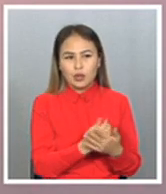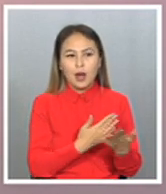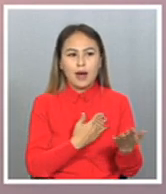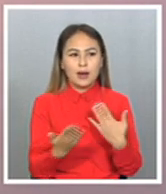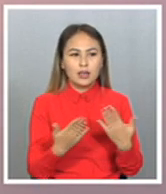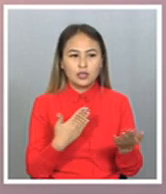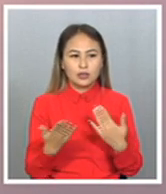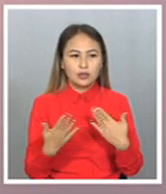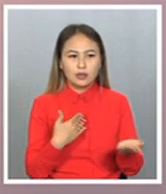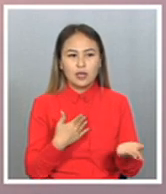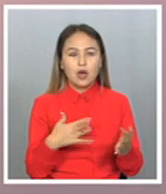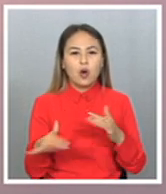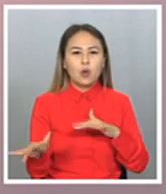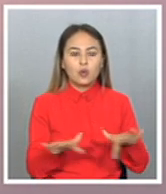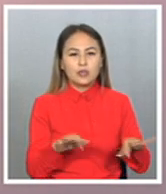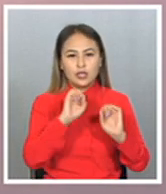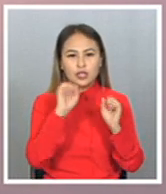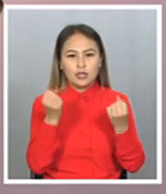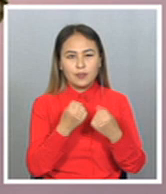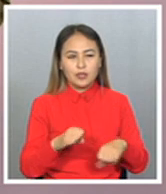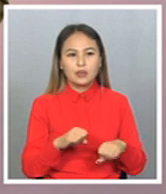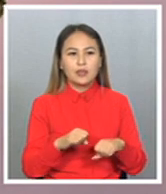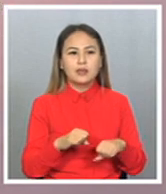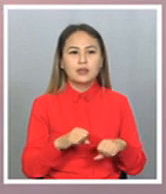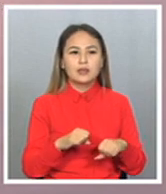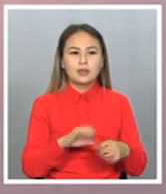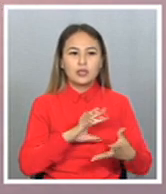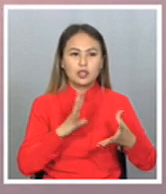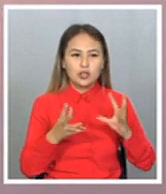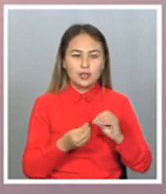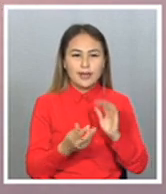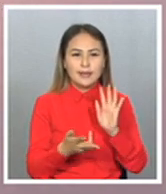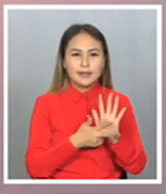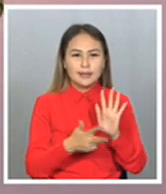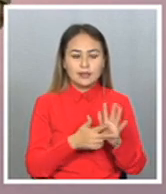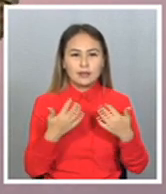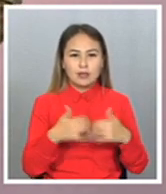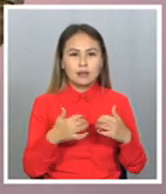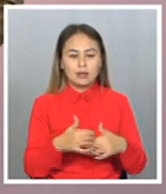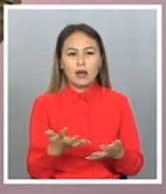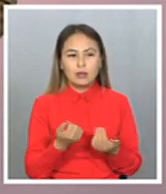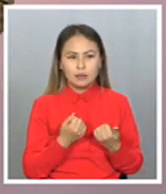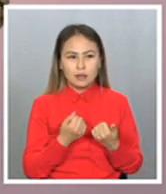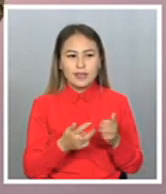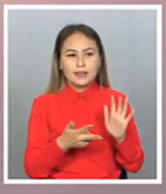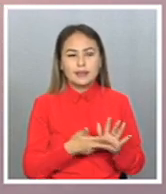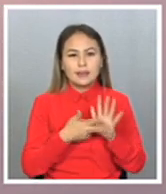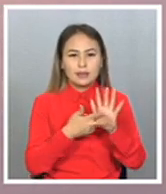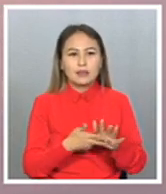арақашықтықты қозғалыс жылдамдығына бөлу нәтижесінде 8 санын алдық. 8 сағат